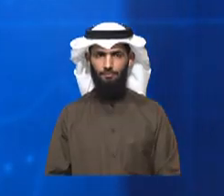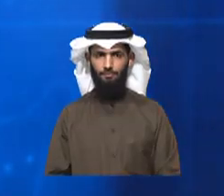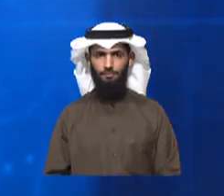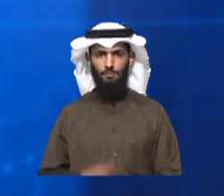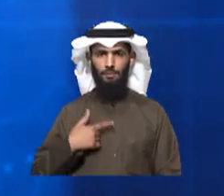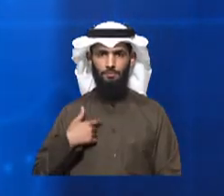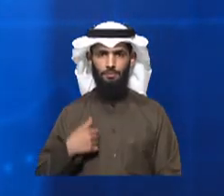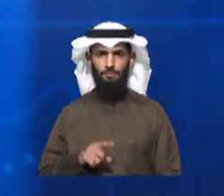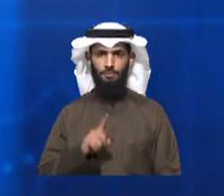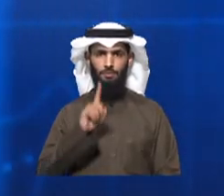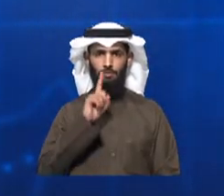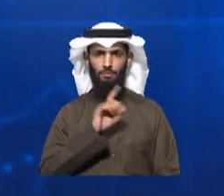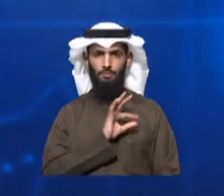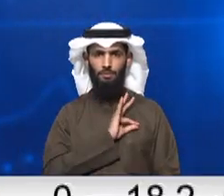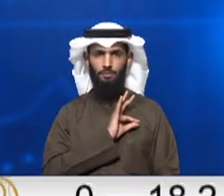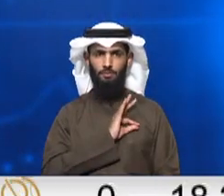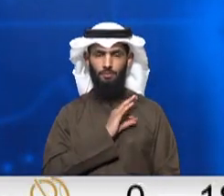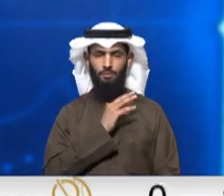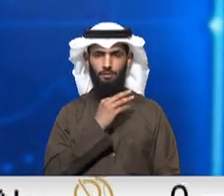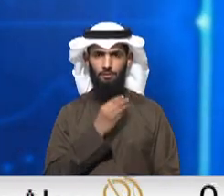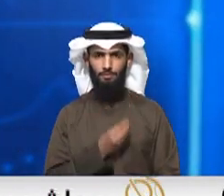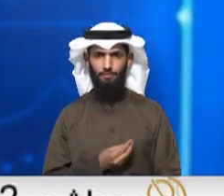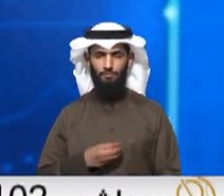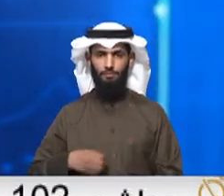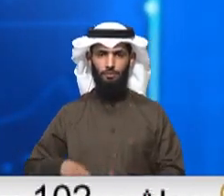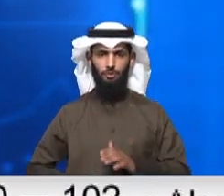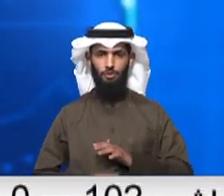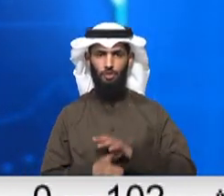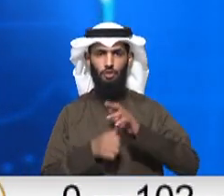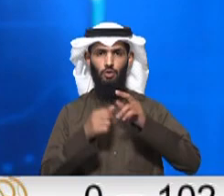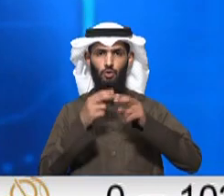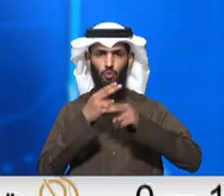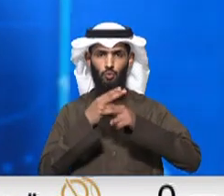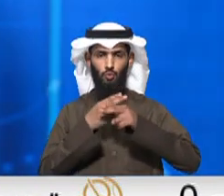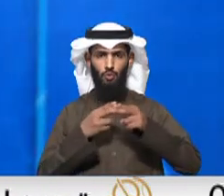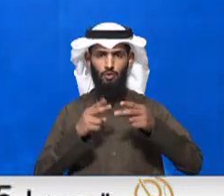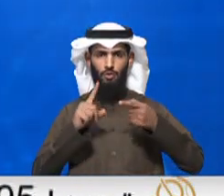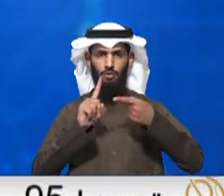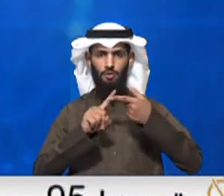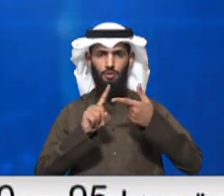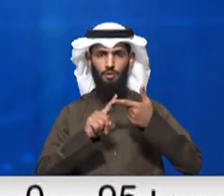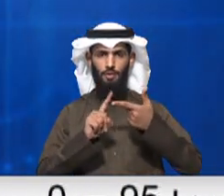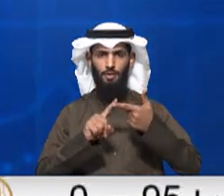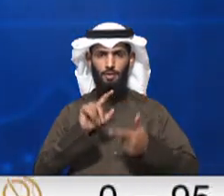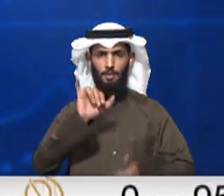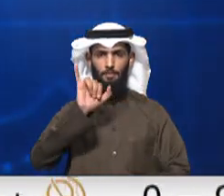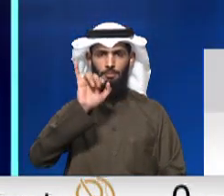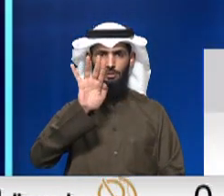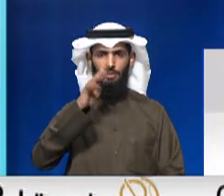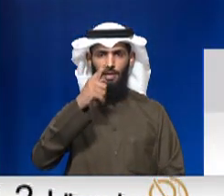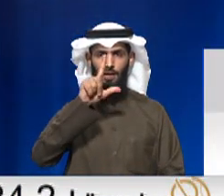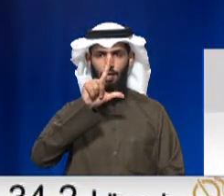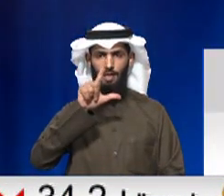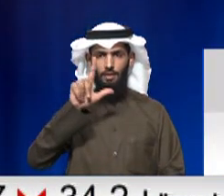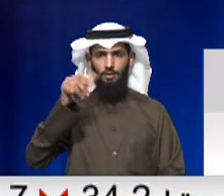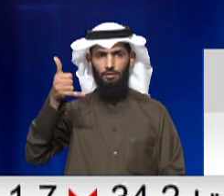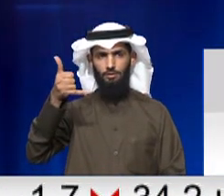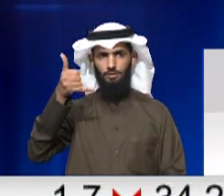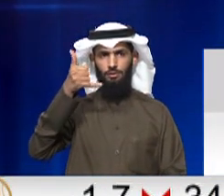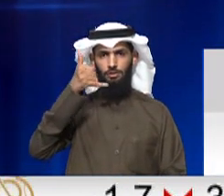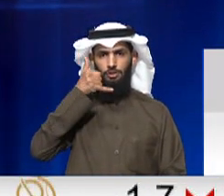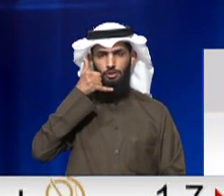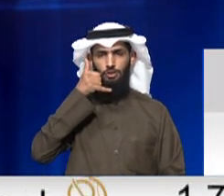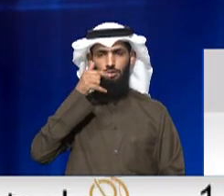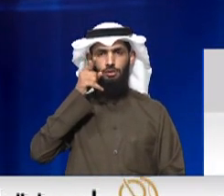بسم الله الرحمن الرحيم تلقى سمو العهد الشيخ مشعل الاحمد الجابر الصباح حفظه الله اتصالا هاتفيا من